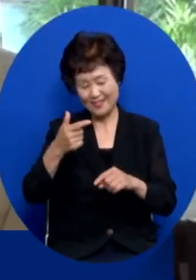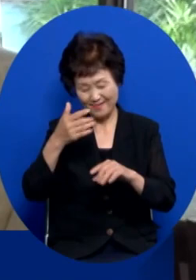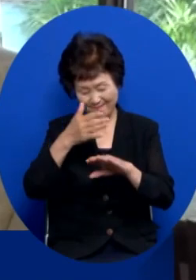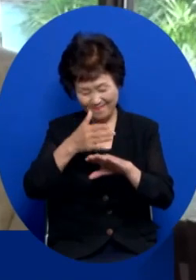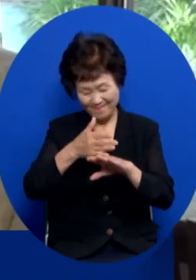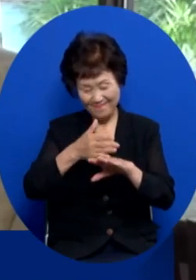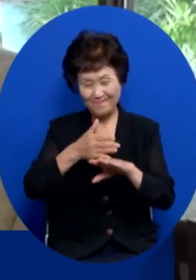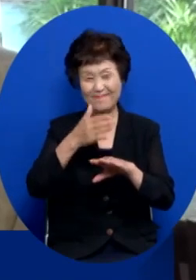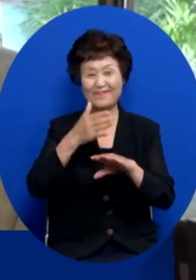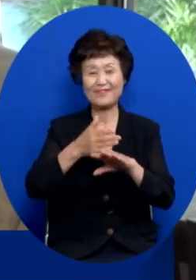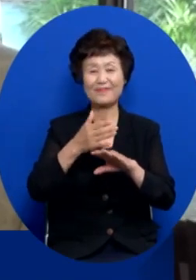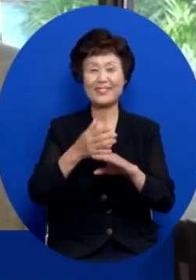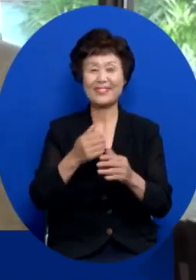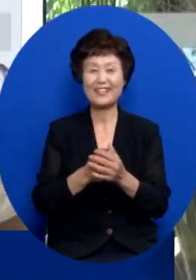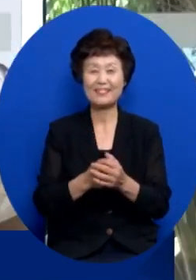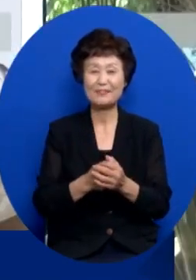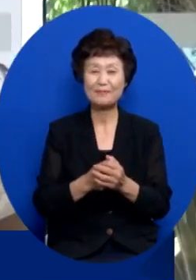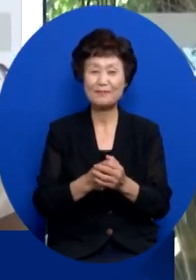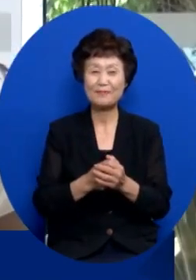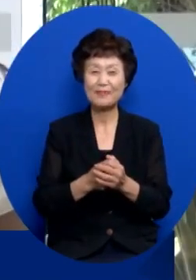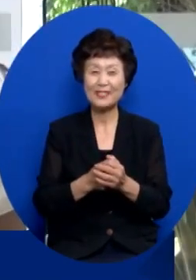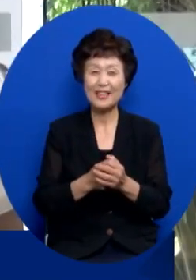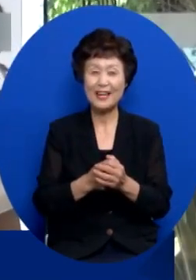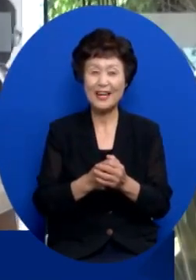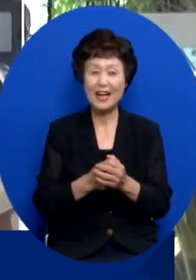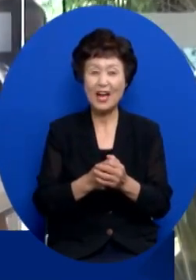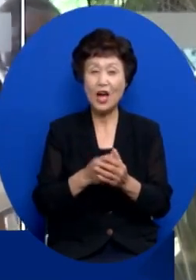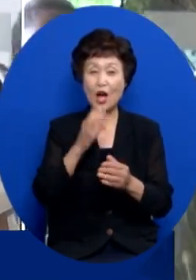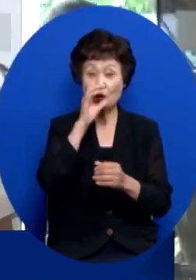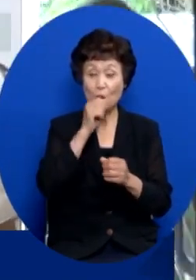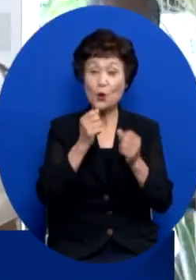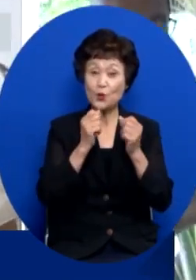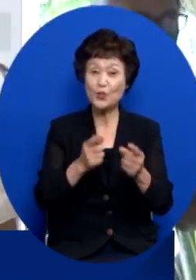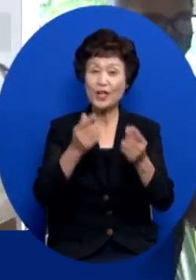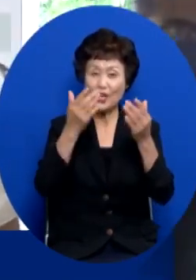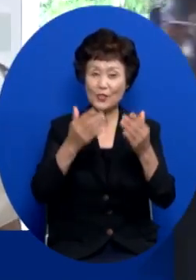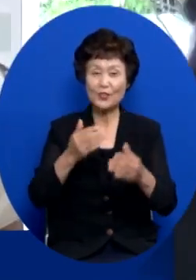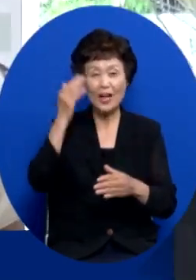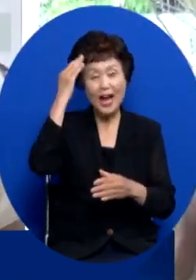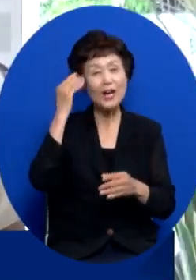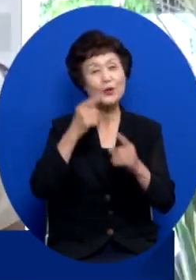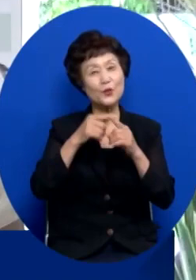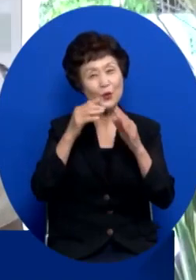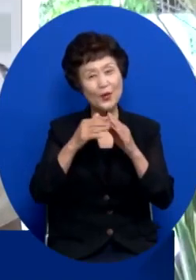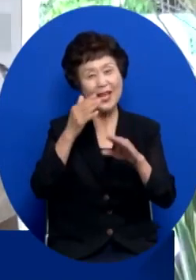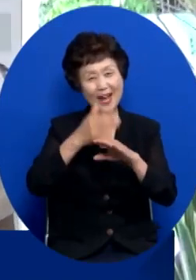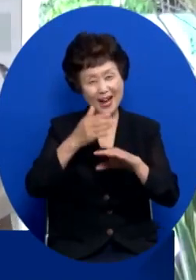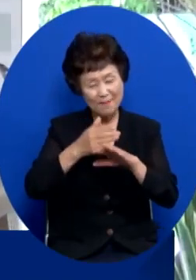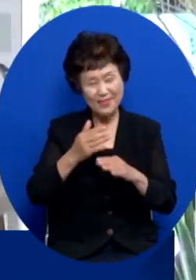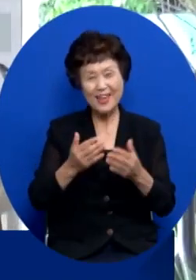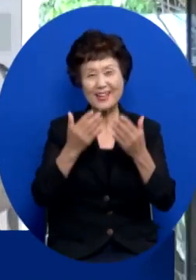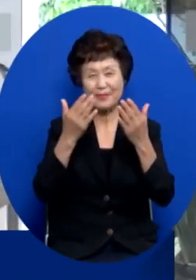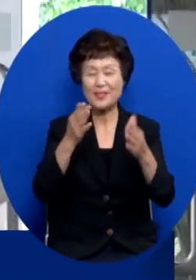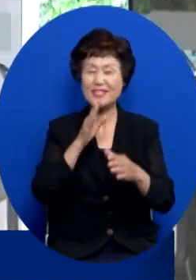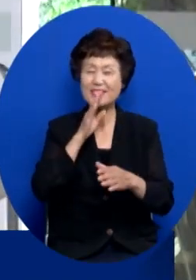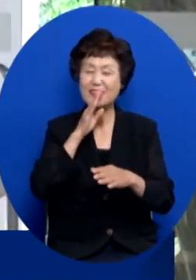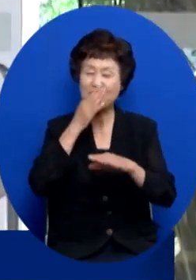pag-iimbita sa amin sa Thank you for your Korean Church for this wonderful opportunity that you've given to